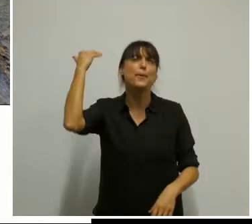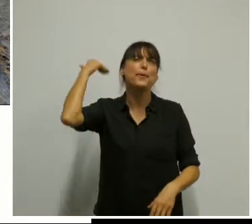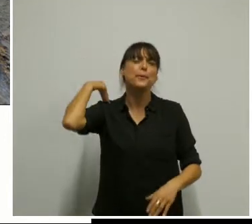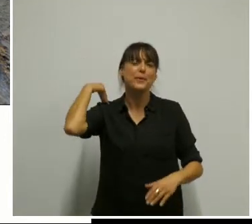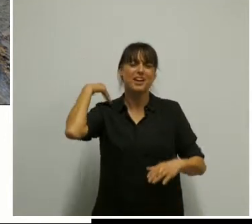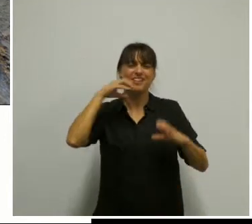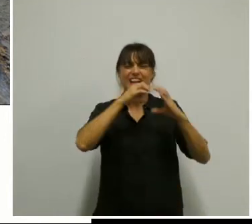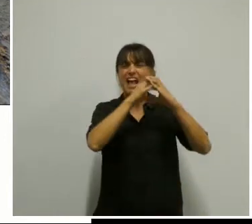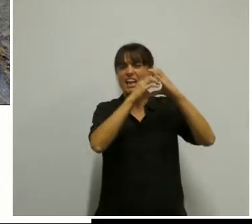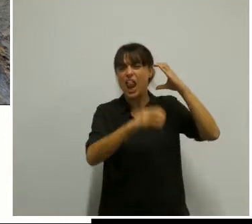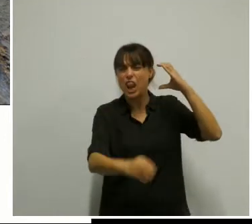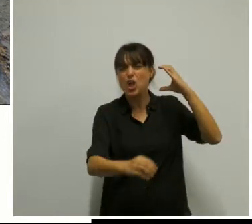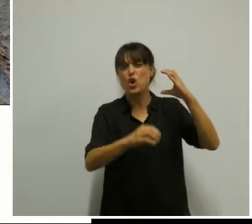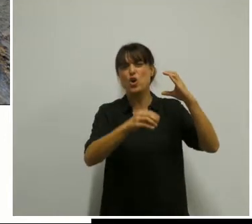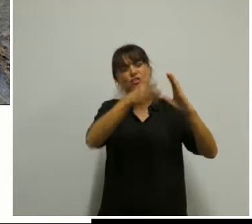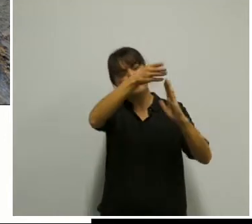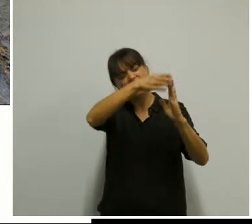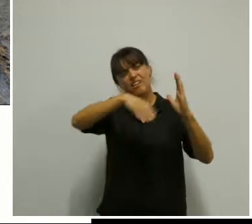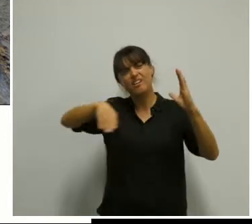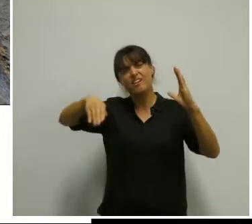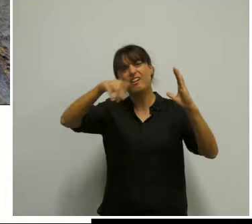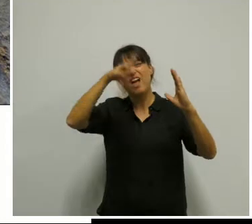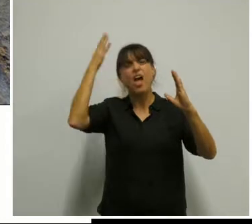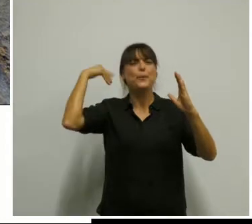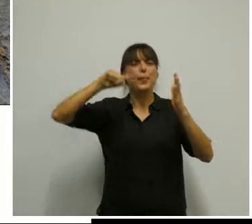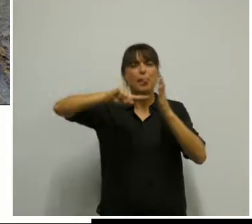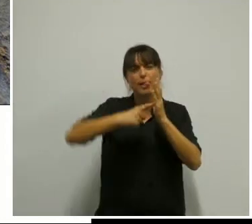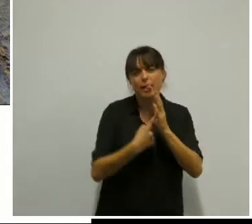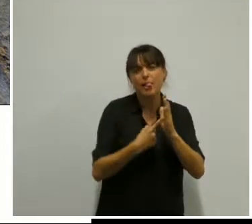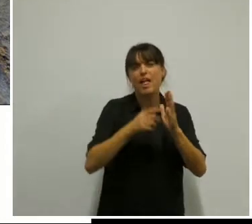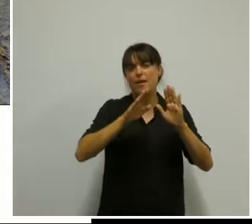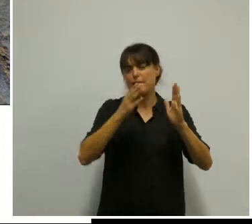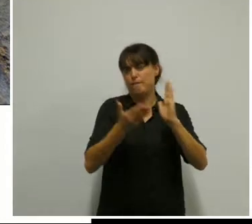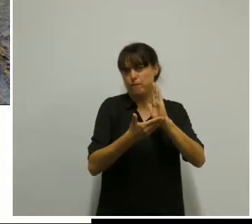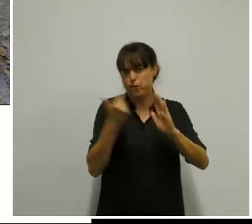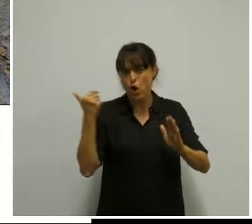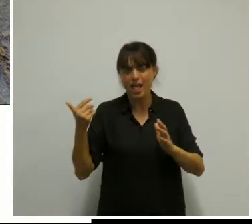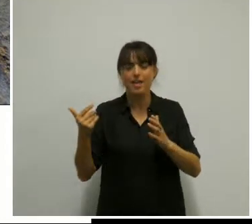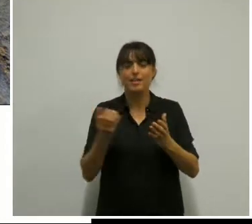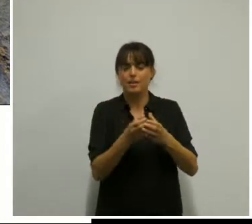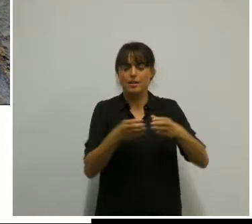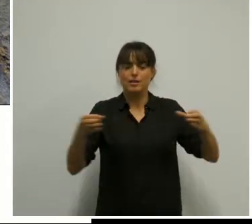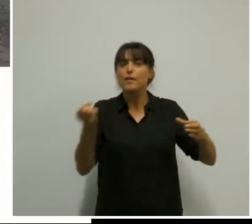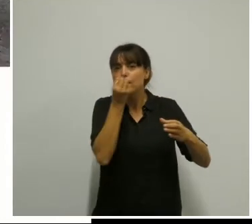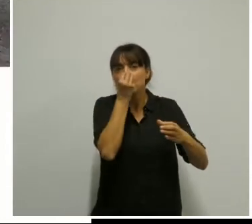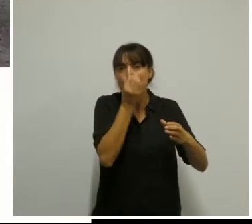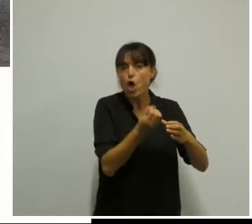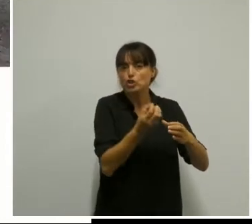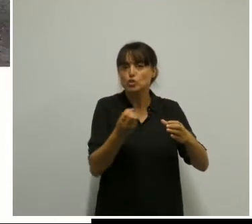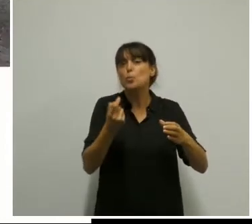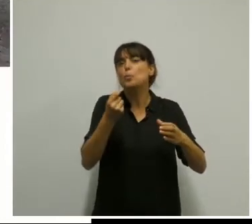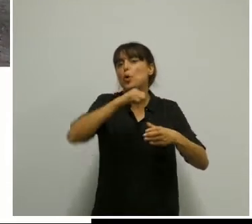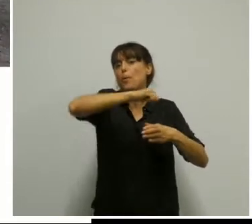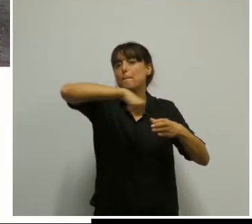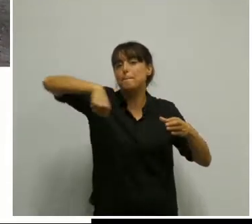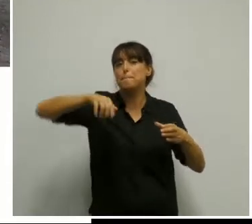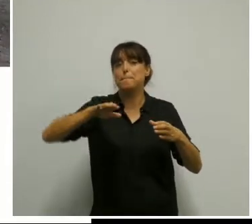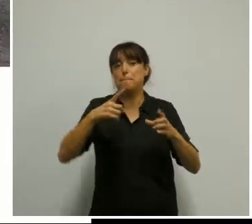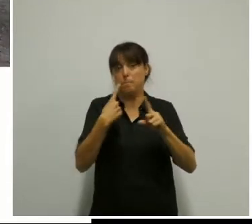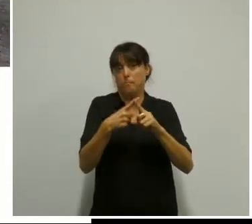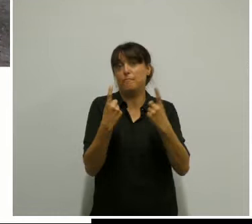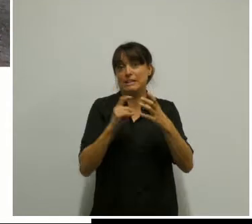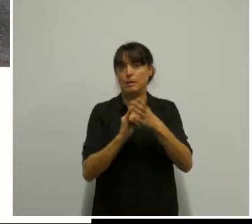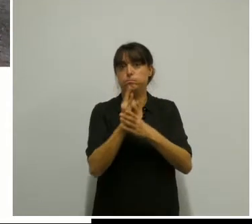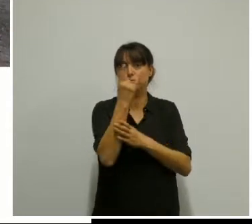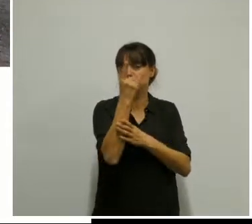vegades s'esforadava, doncs ara hem posat uns bancs i unes jardineres. Les jardineres estan pobretes perquè està creixent, però Bueno, aquí teniu una zona d'un